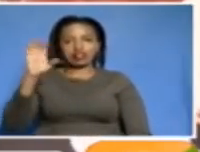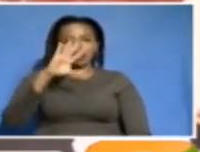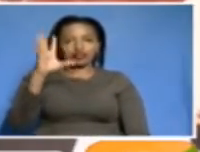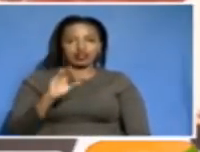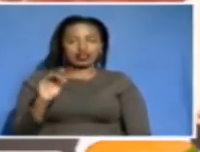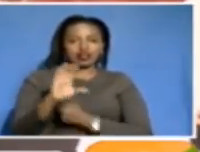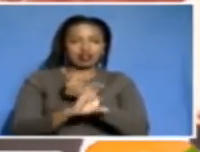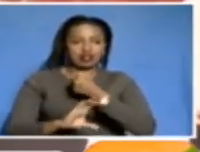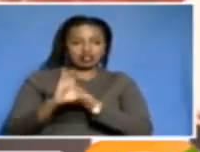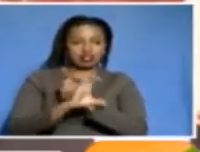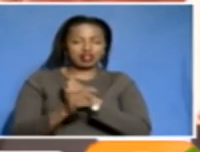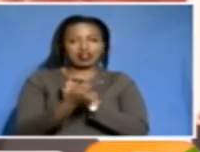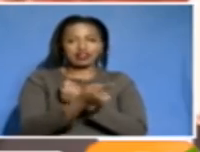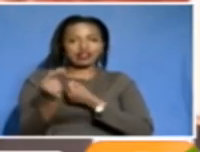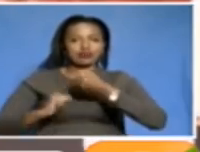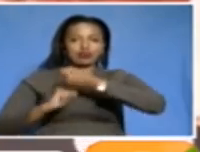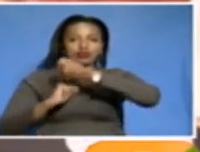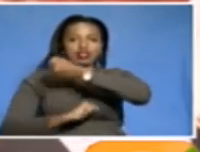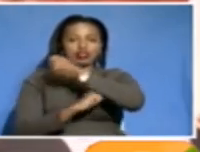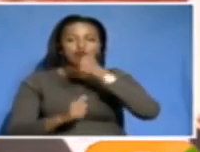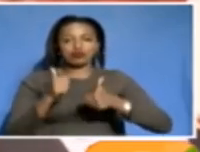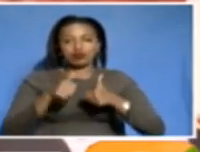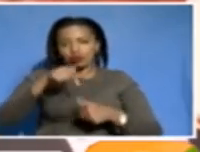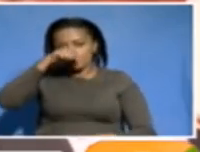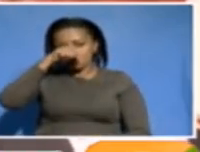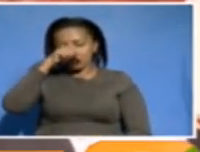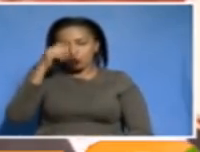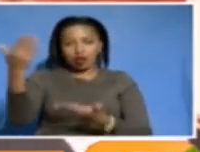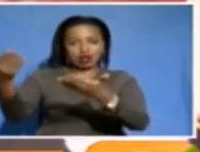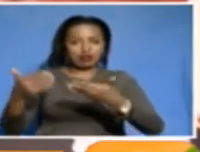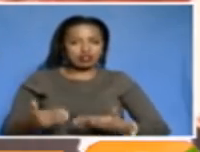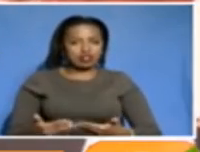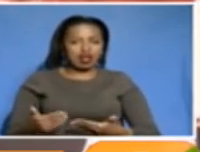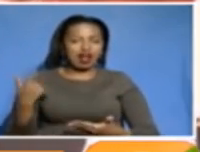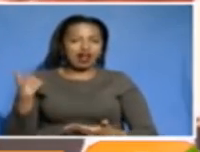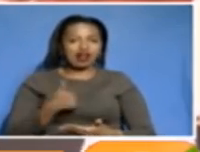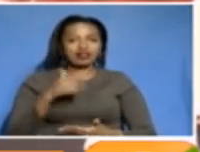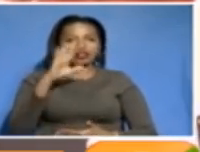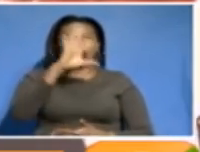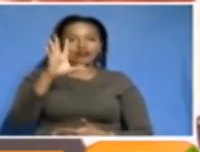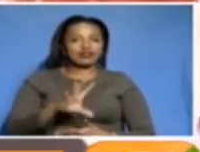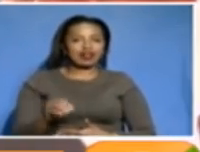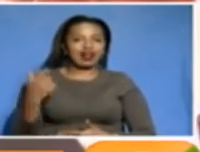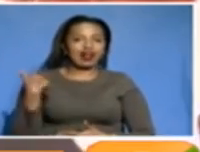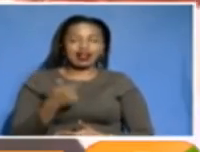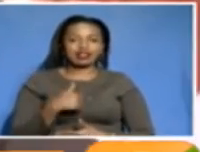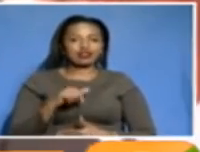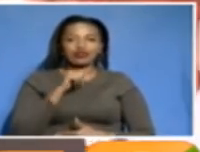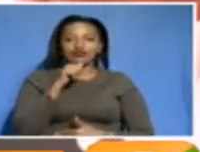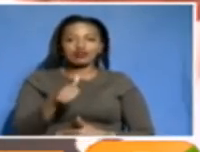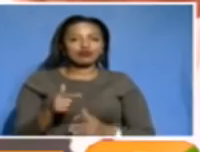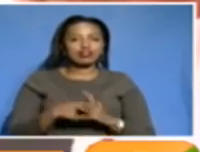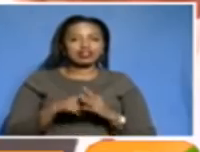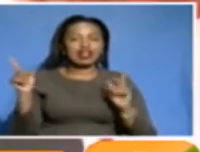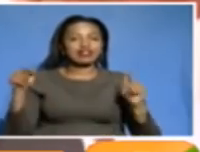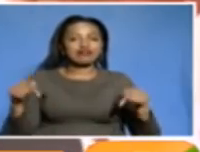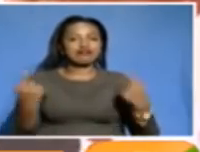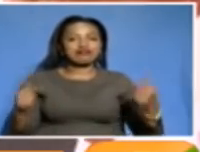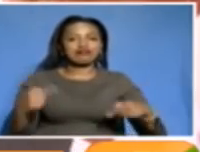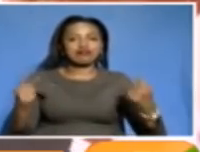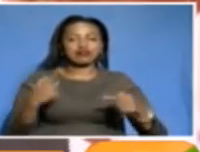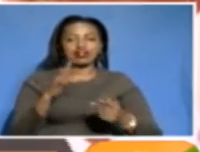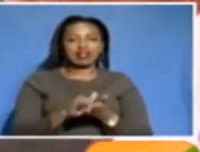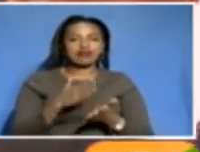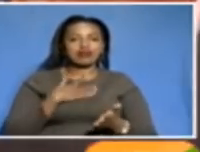Hii mipaka ambayo tuliletewa na wazungu, jameni, sisi wa Afrika tusishuje hapa tuanze kusema kwa sababu mimi